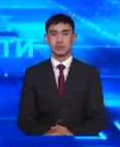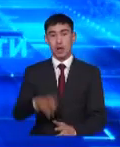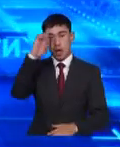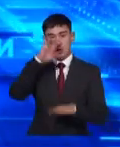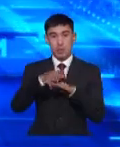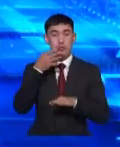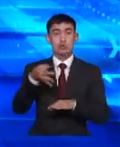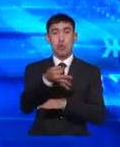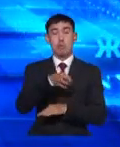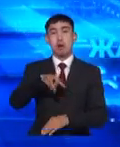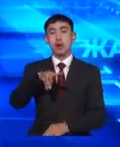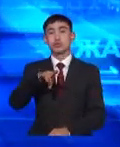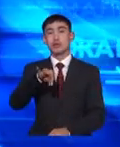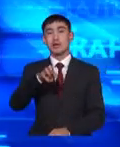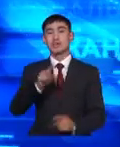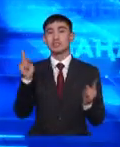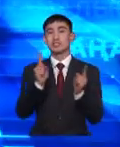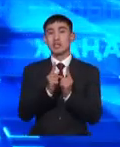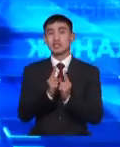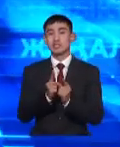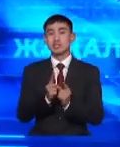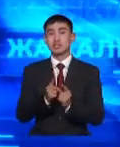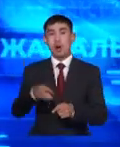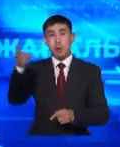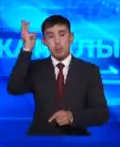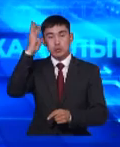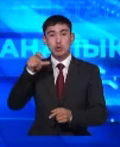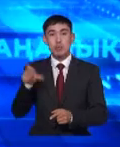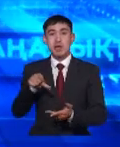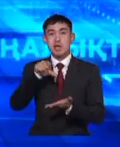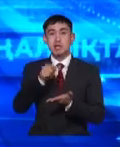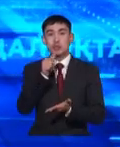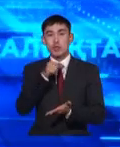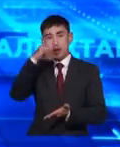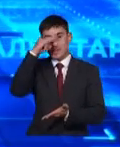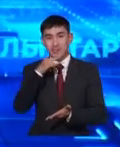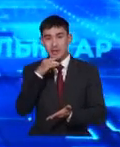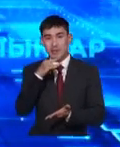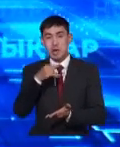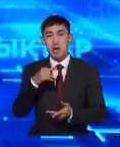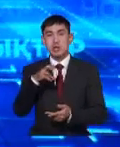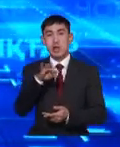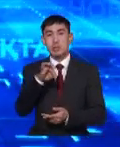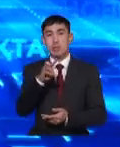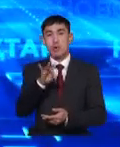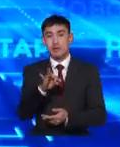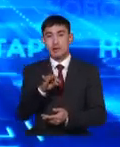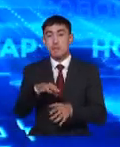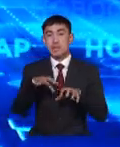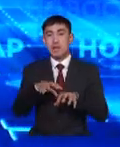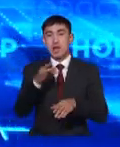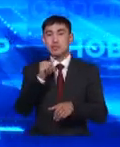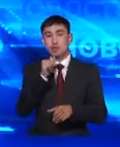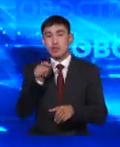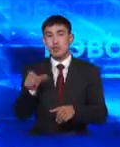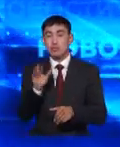Аким Алматинской области Марат Султангазиев встретился с полномочным послом Эстонии в Казахстане Яопом Орой. Представители